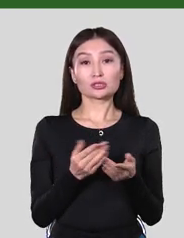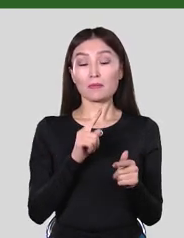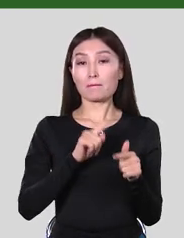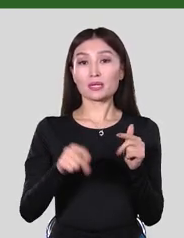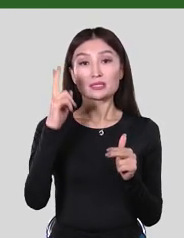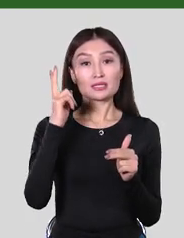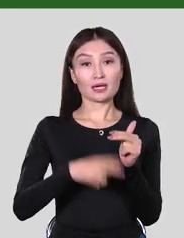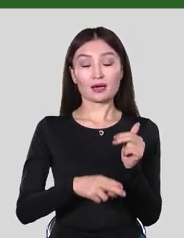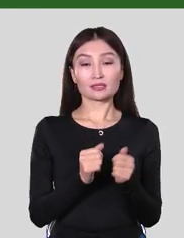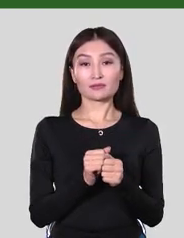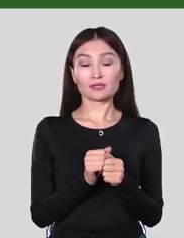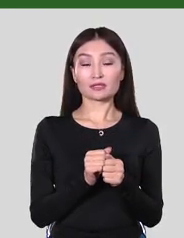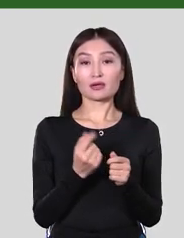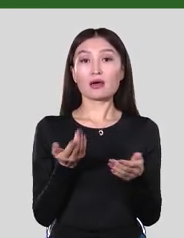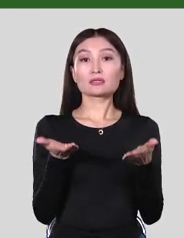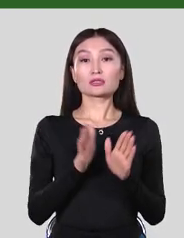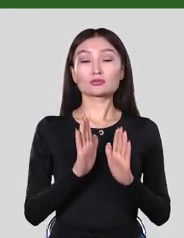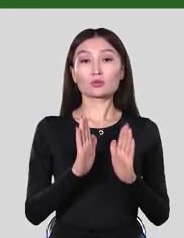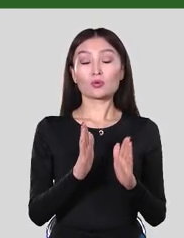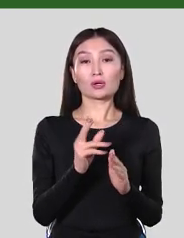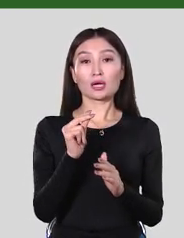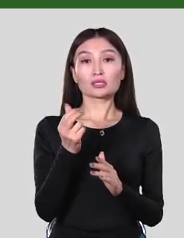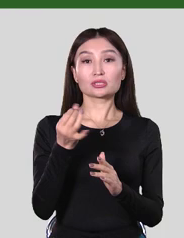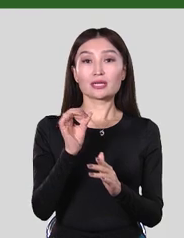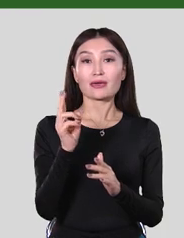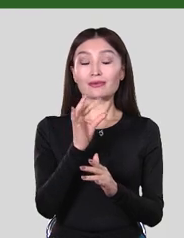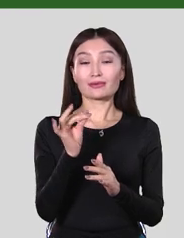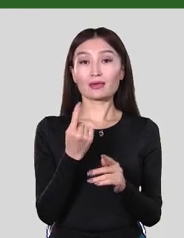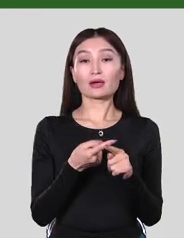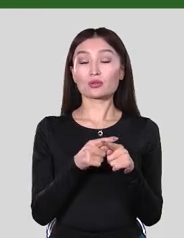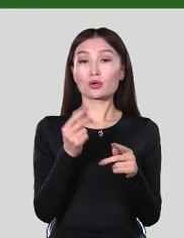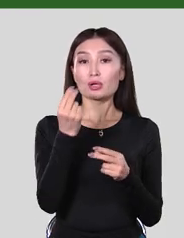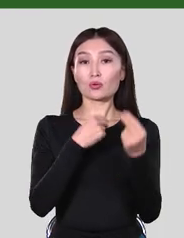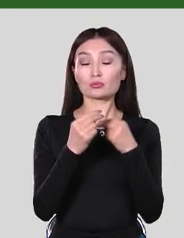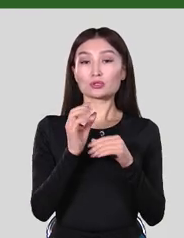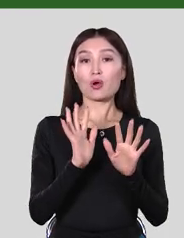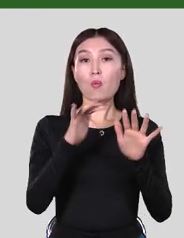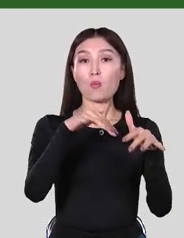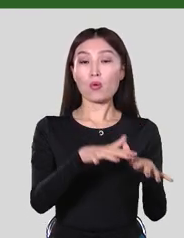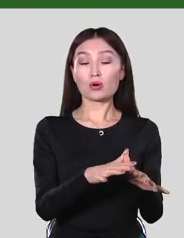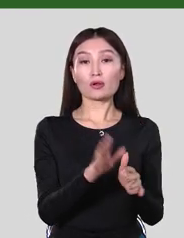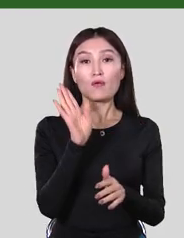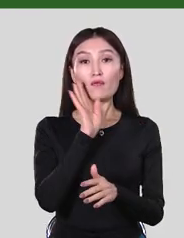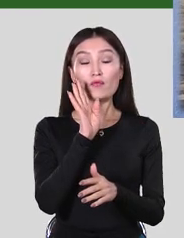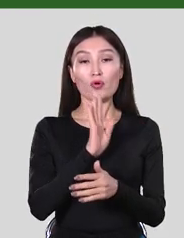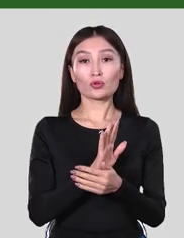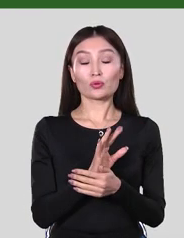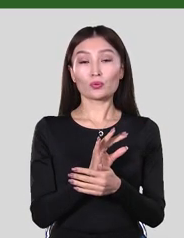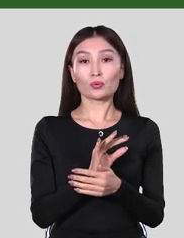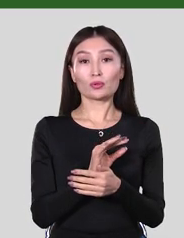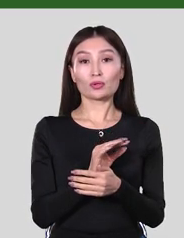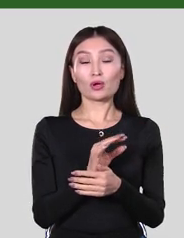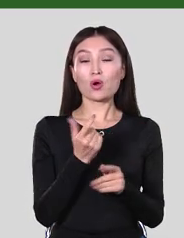быстро заканчивается. Остаются только чайки, которые кормятся в море, потому что воды перуанского